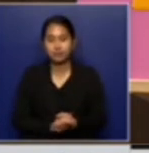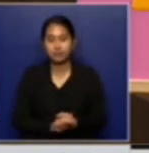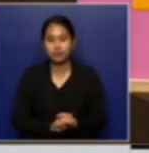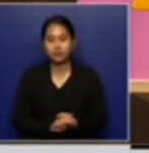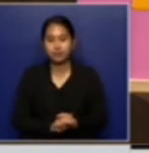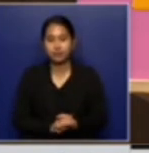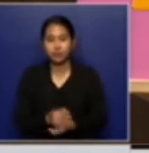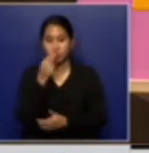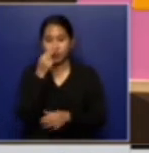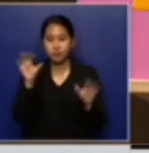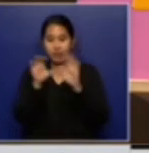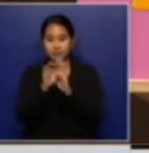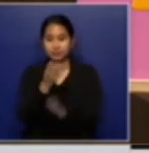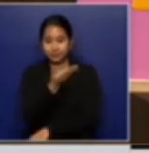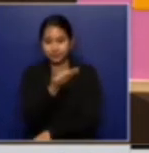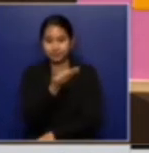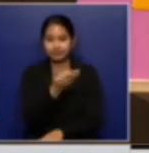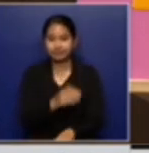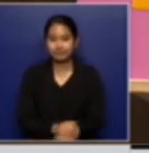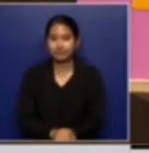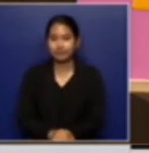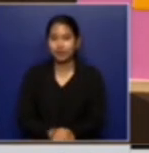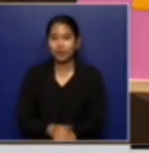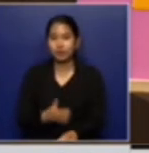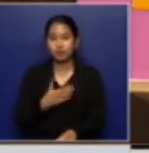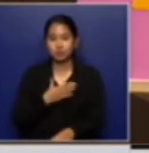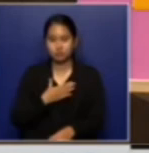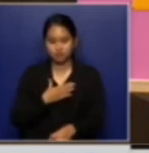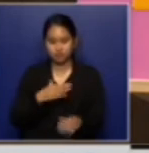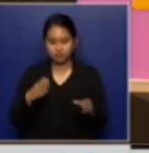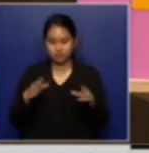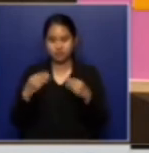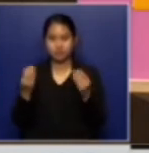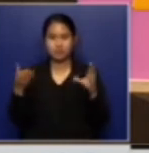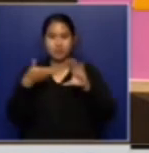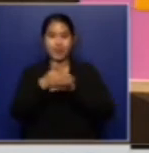ท่านดูรูปนี้ครับท่านประธานที่ผมขอไปเนี่ยมีอยู่3รูป